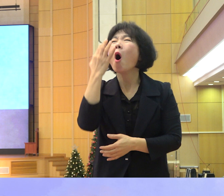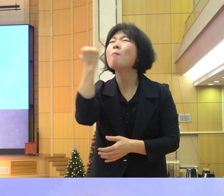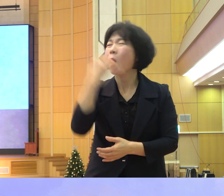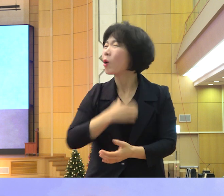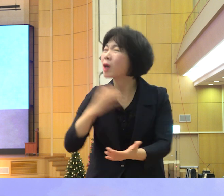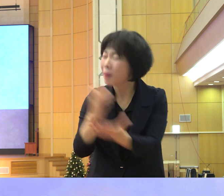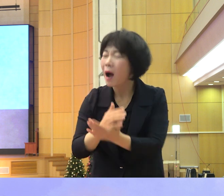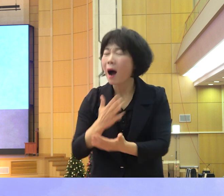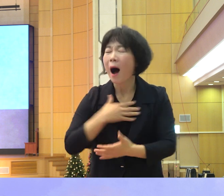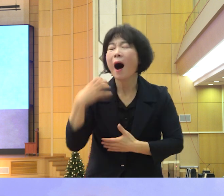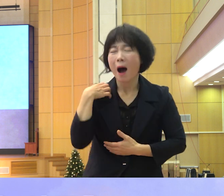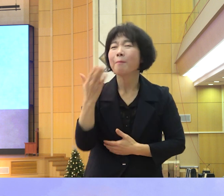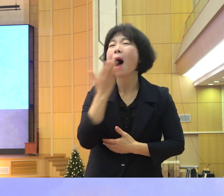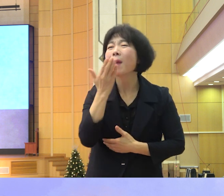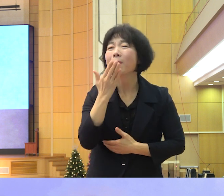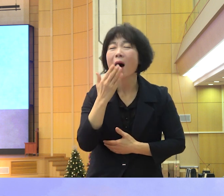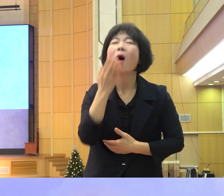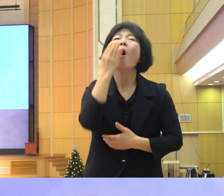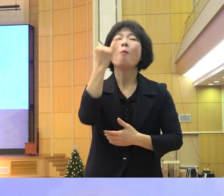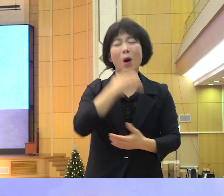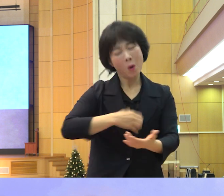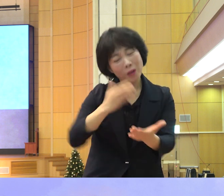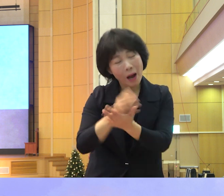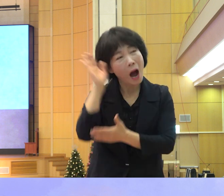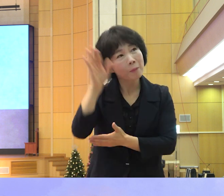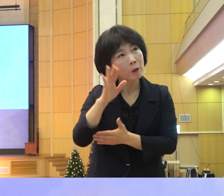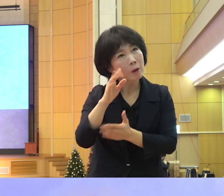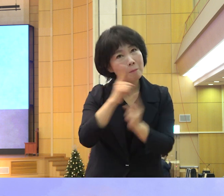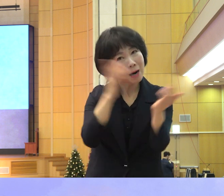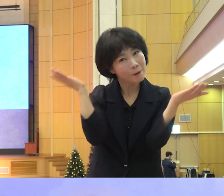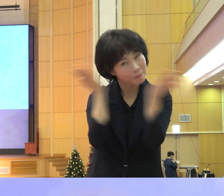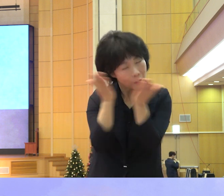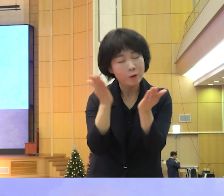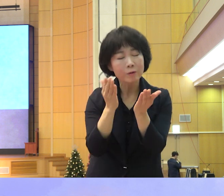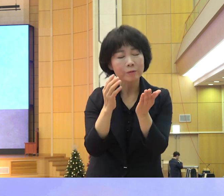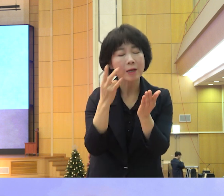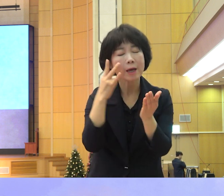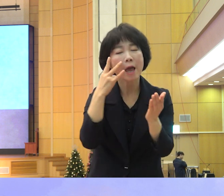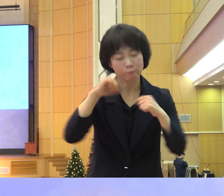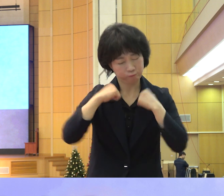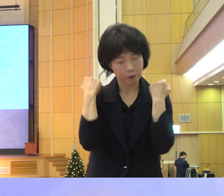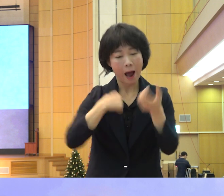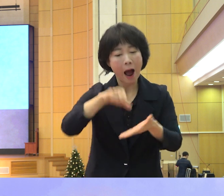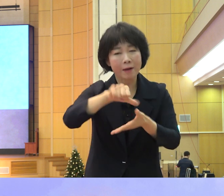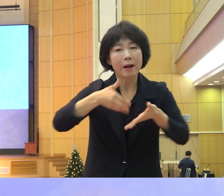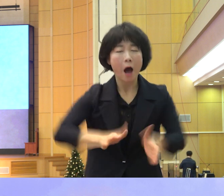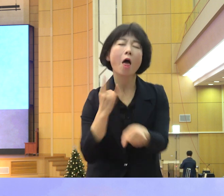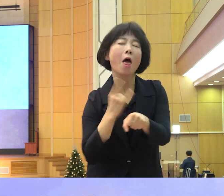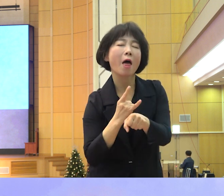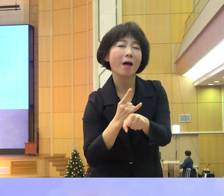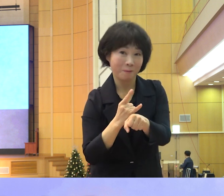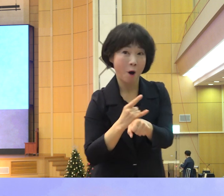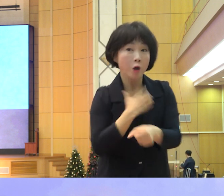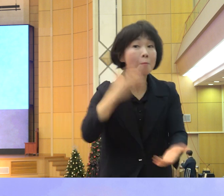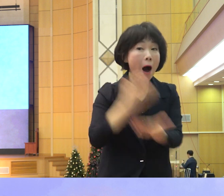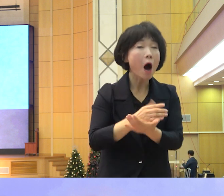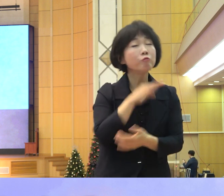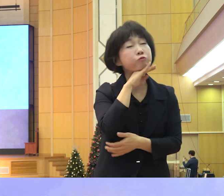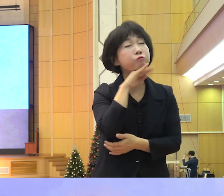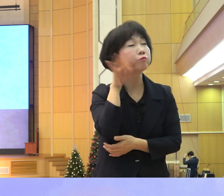마십시오. 며느리도 하는 말이 어머님 말씀대로 꼭 아들을 낳아드리겠습니다. 1년이 지났습니다.